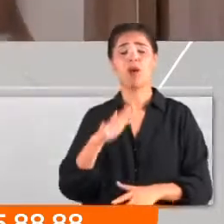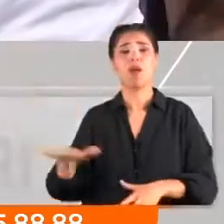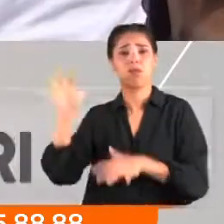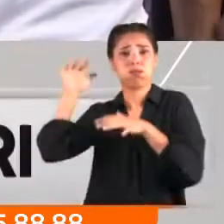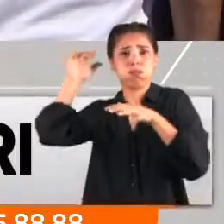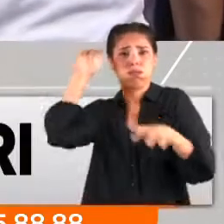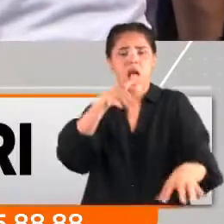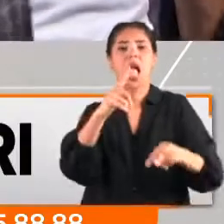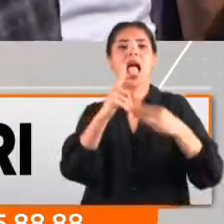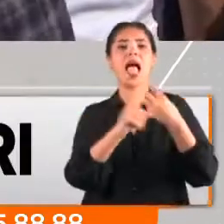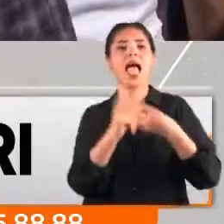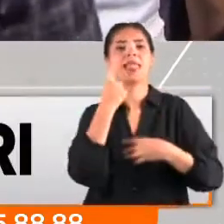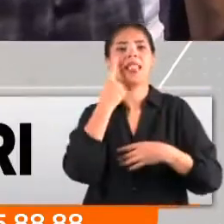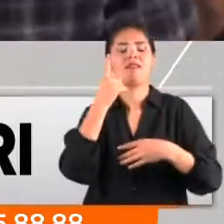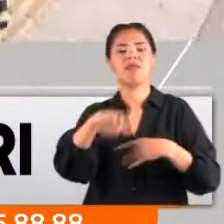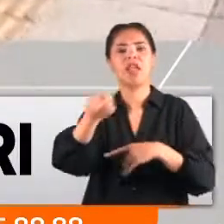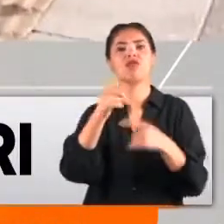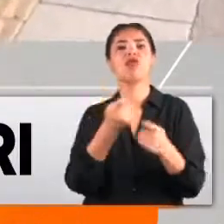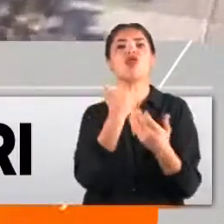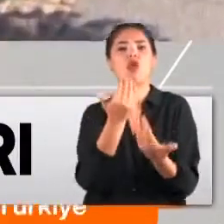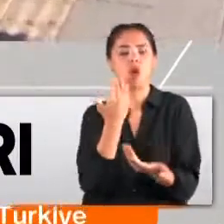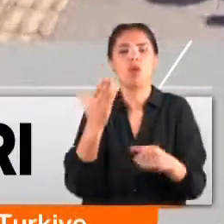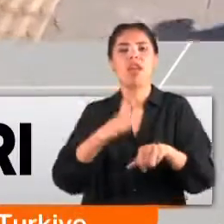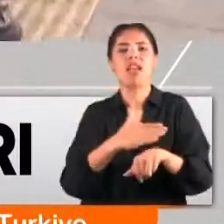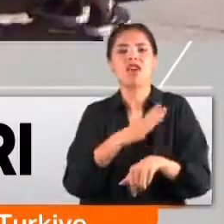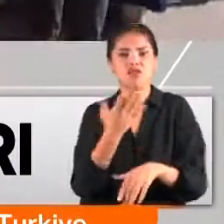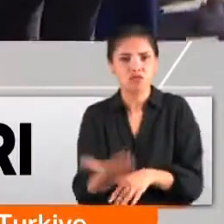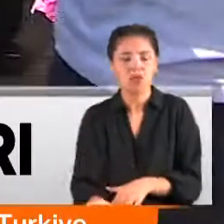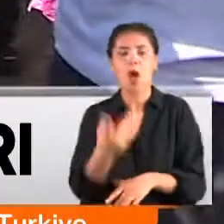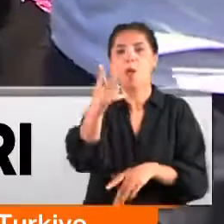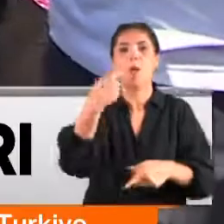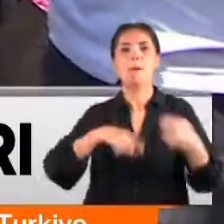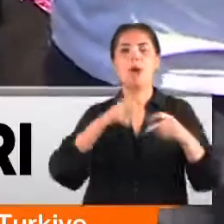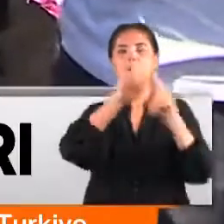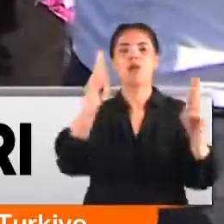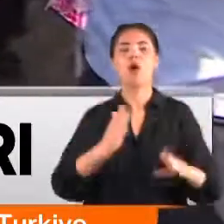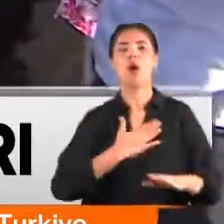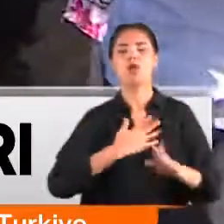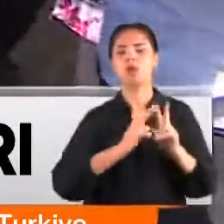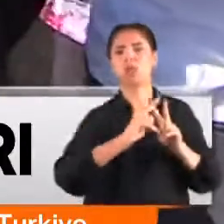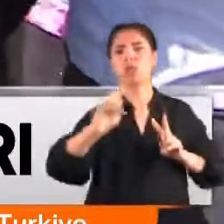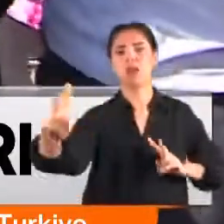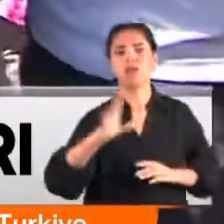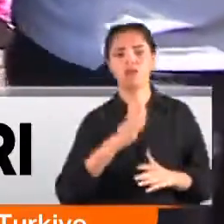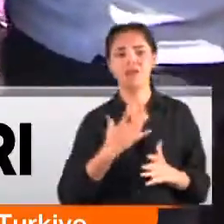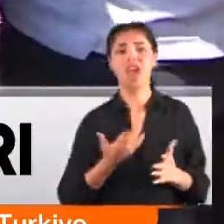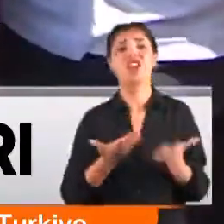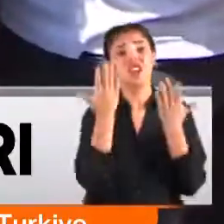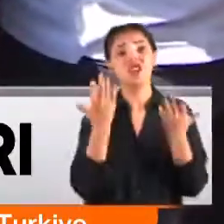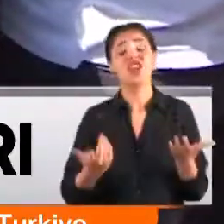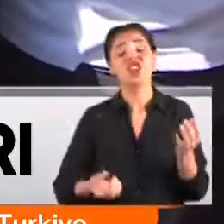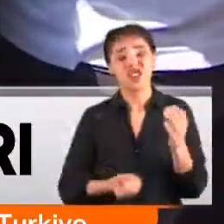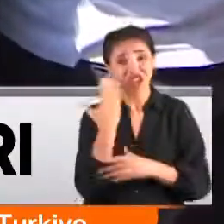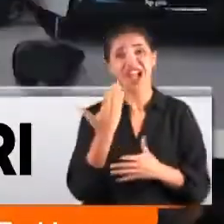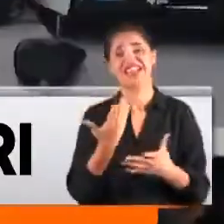yapıldığı E-Devlet internet sitesi çöktü. Bankaların önünde uzun kuyruklar oldu. Umut sırası. İnşallah. Ya çıkarsa? Ya